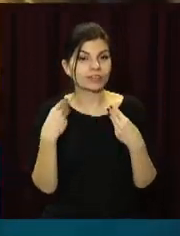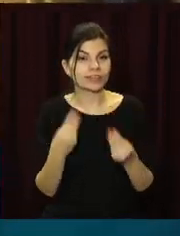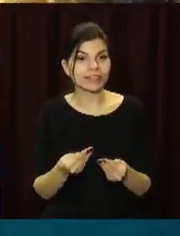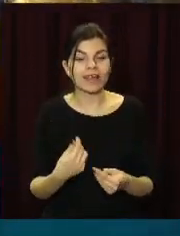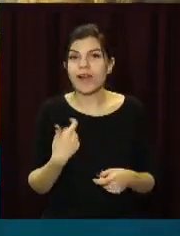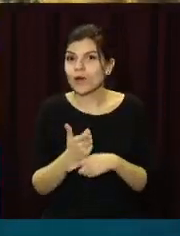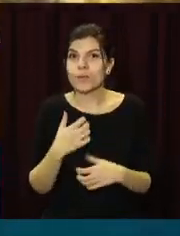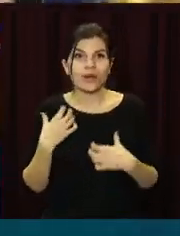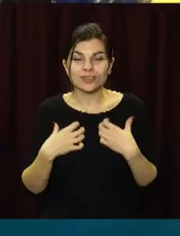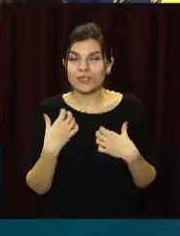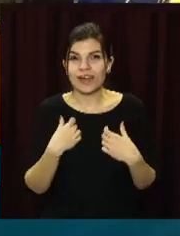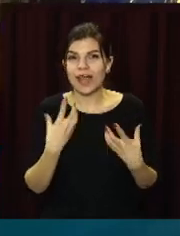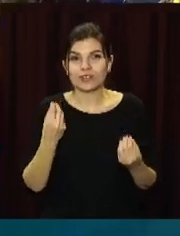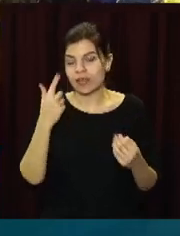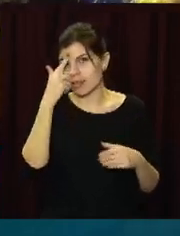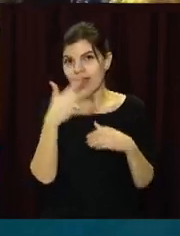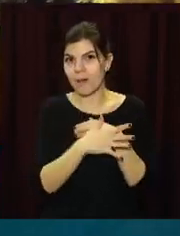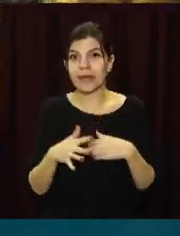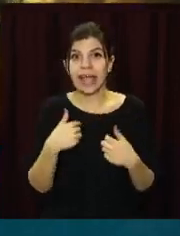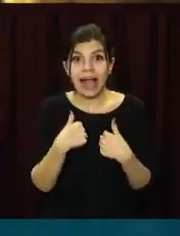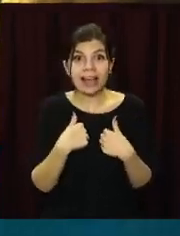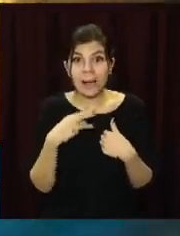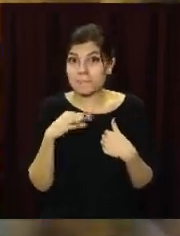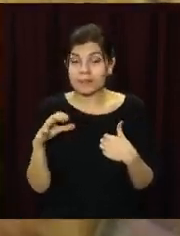дуже-дуже хвилююся, я ще не зрозуміла, що я міс,